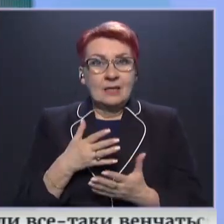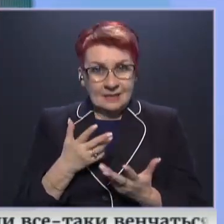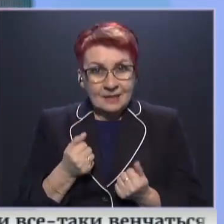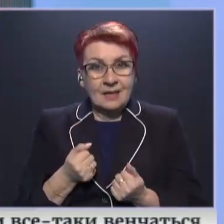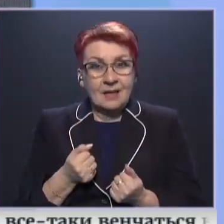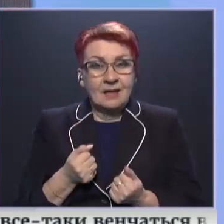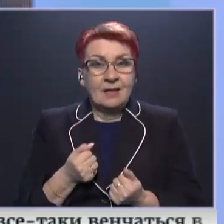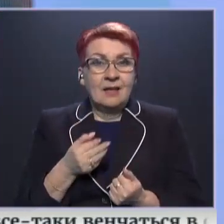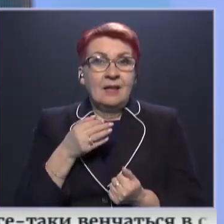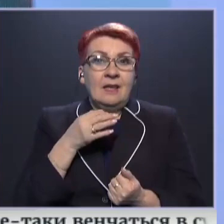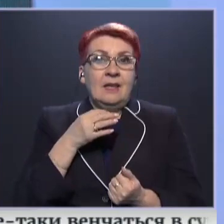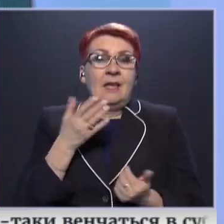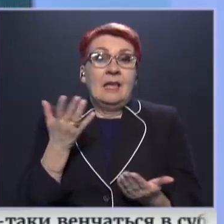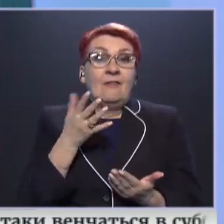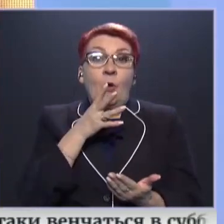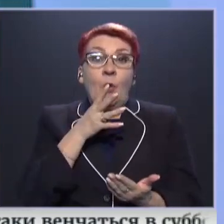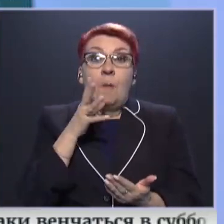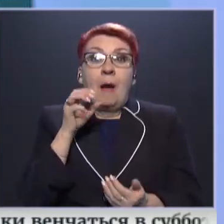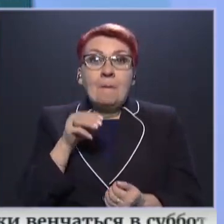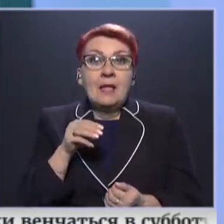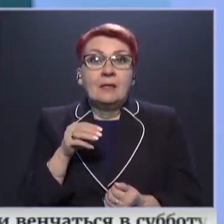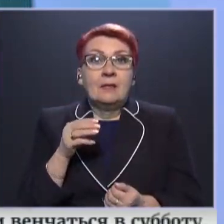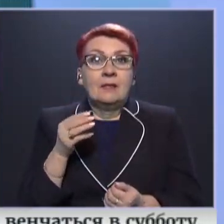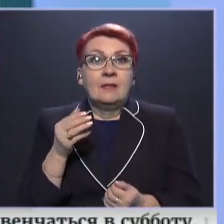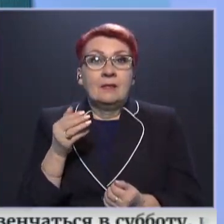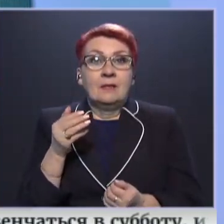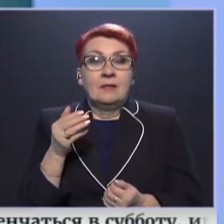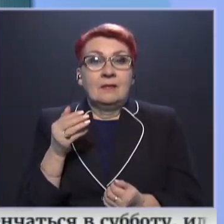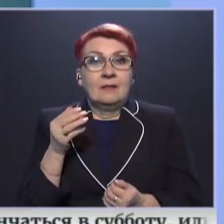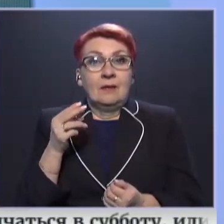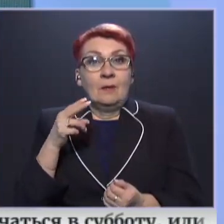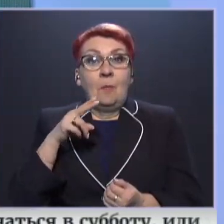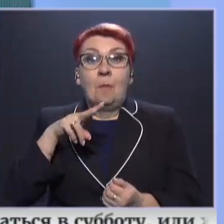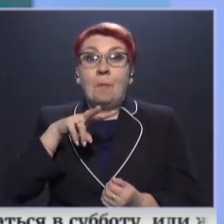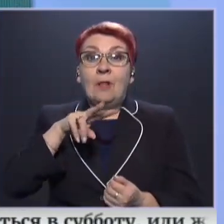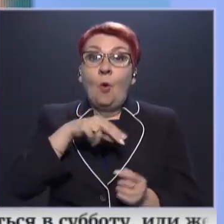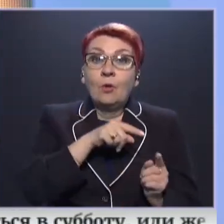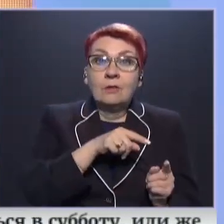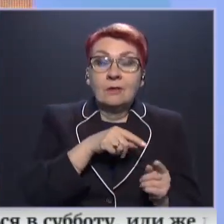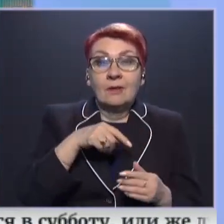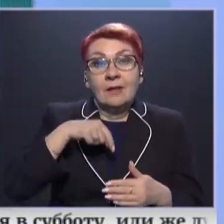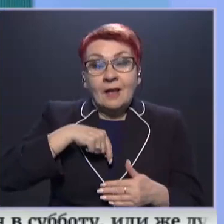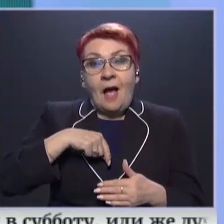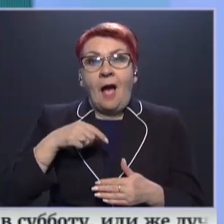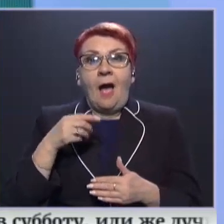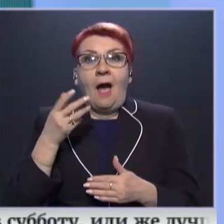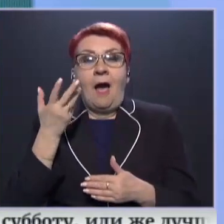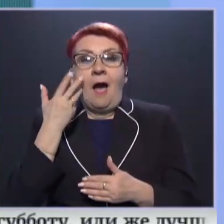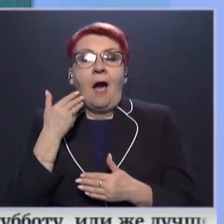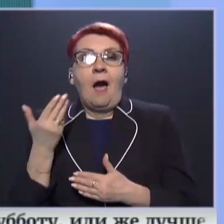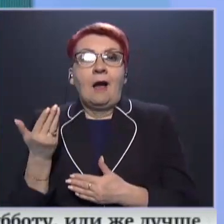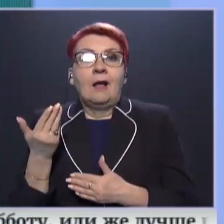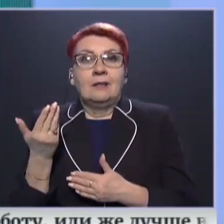человек, в какой момент человек еще плод, а в какой он человек. Понимаете, нет такого момента. Вот спросите, когда вот